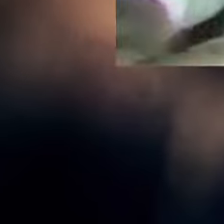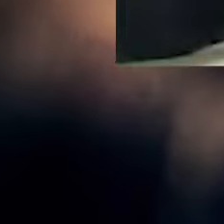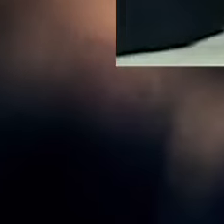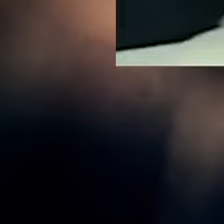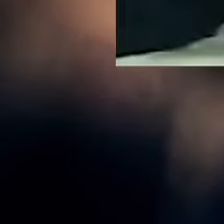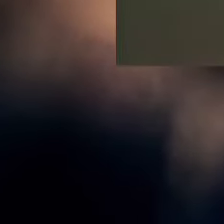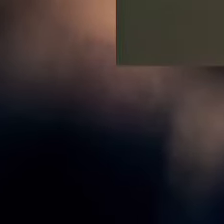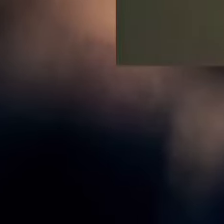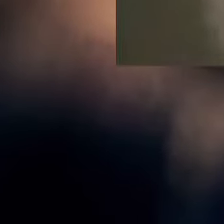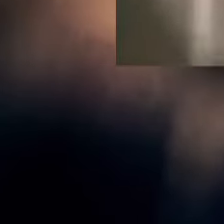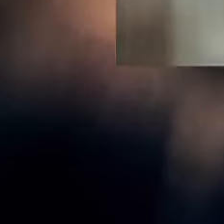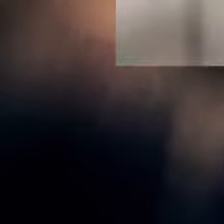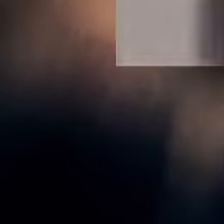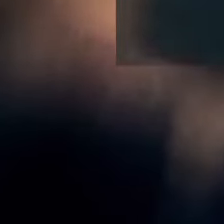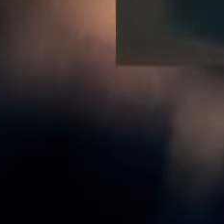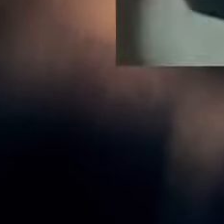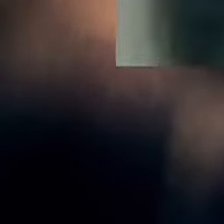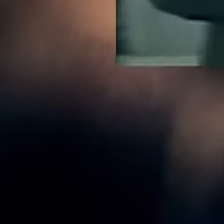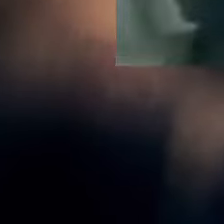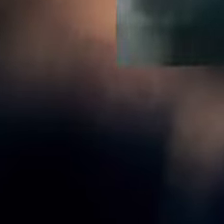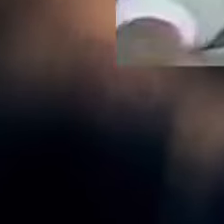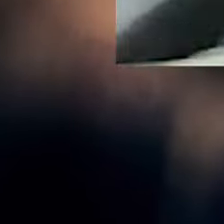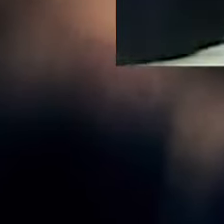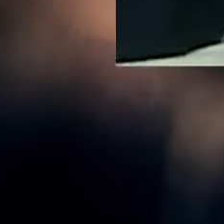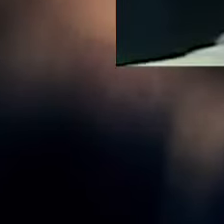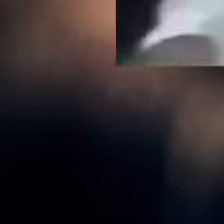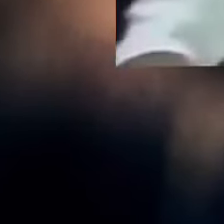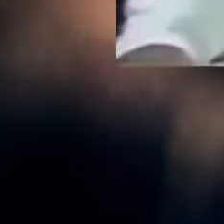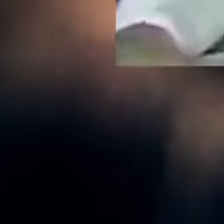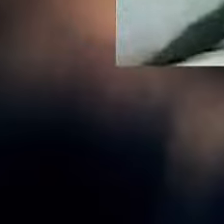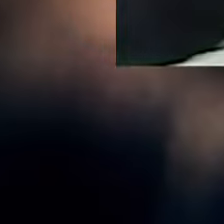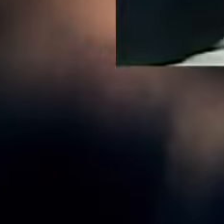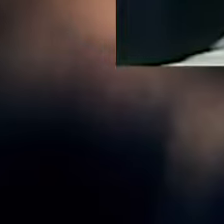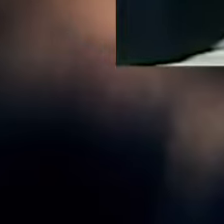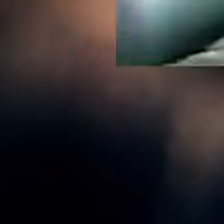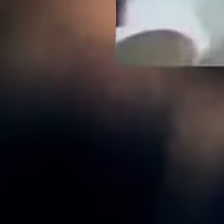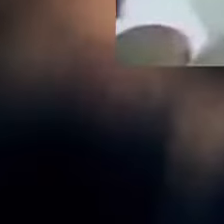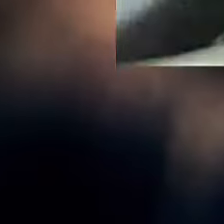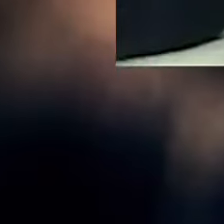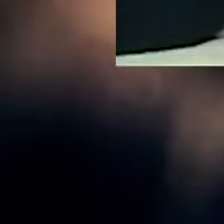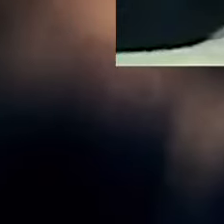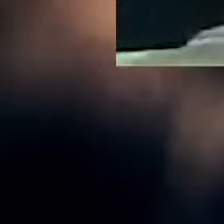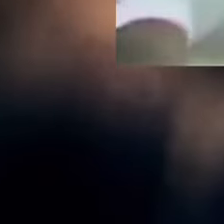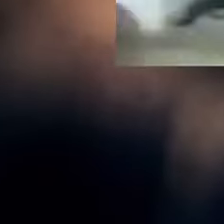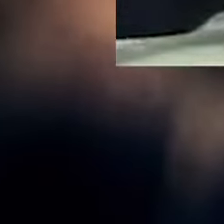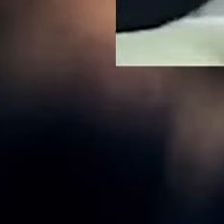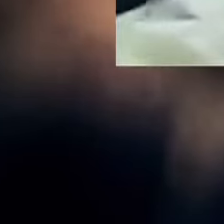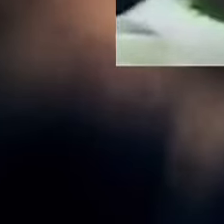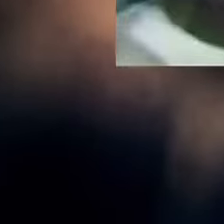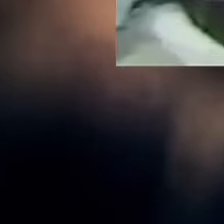نفوخ وعدل. قول لي احنا كويسين قوي غيرش الأيام اللي أنت بعدين عيب يعني اشمعنى أنت بالذات دون أنا عامل